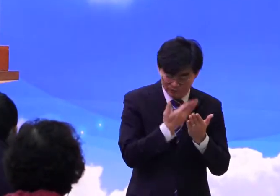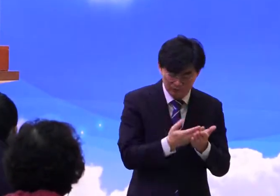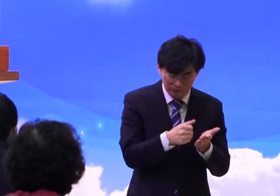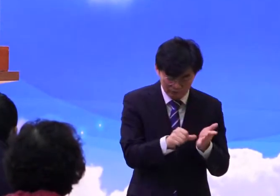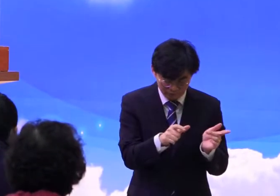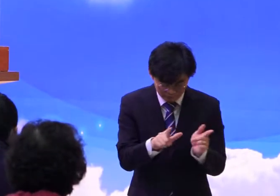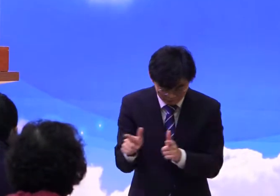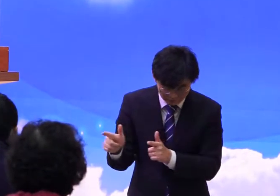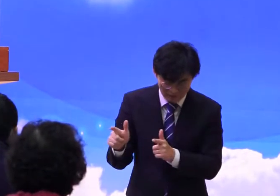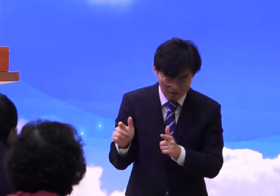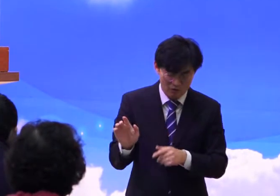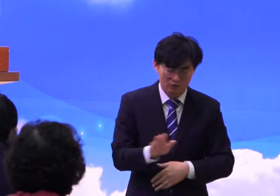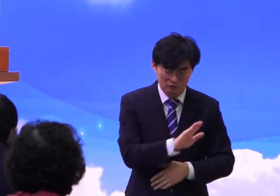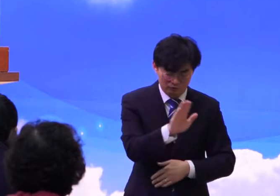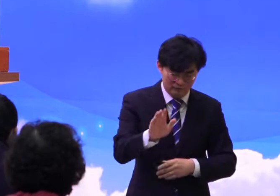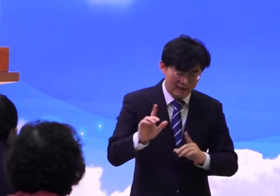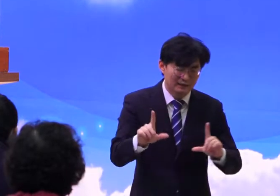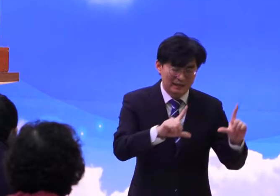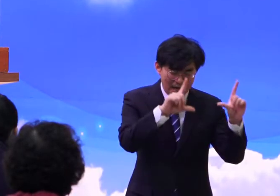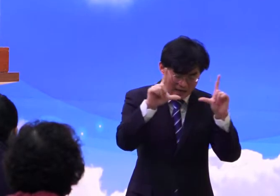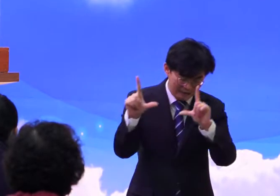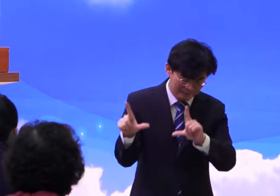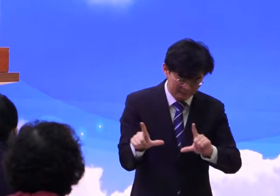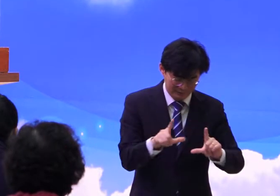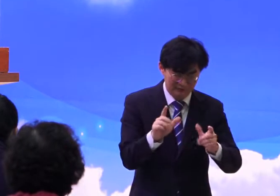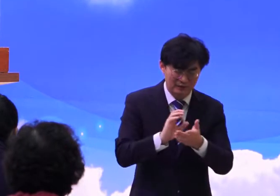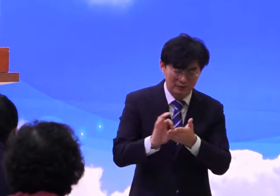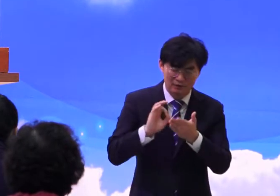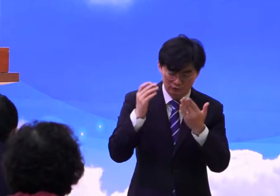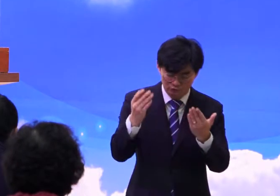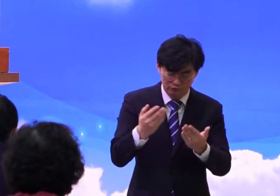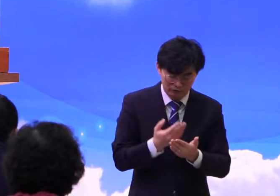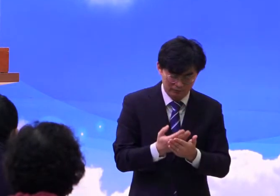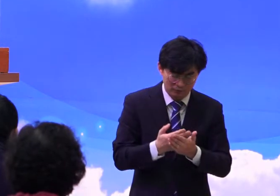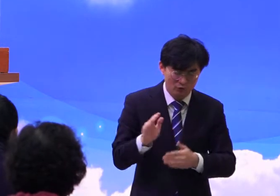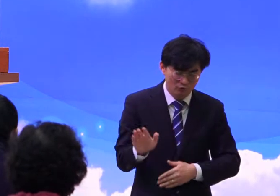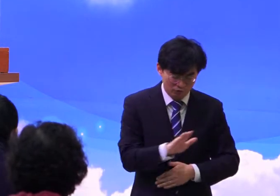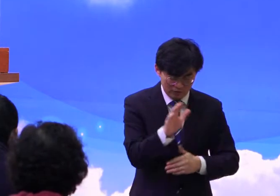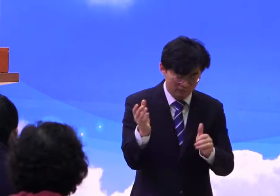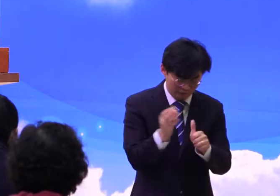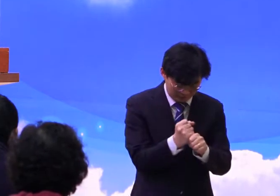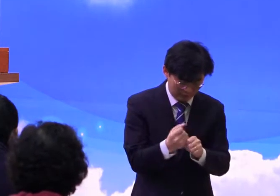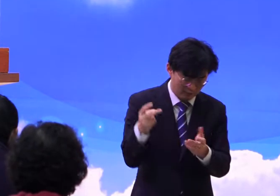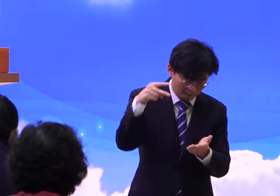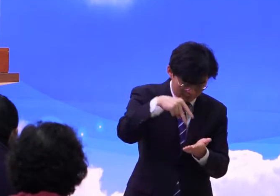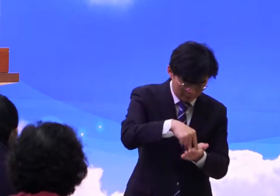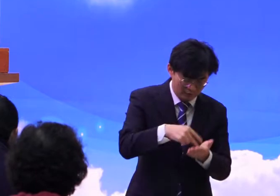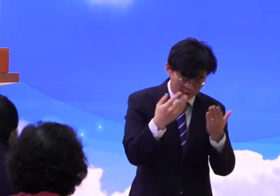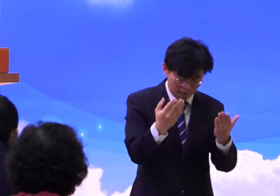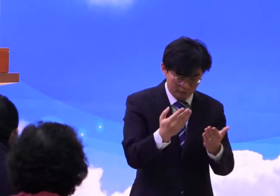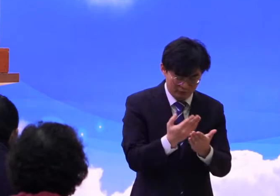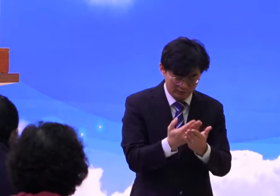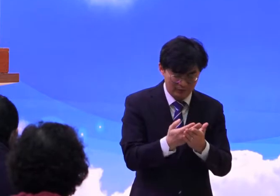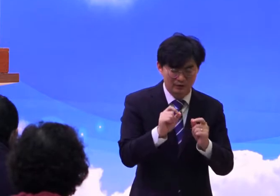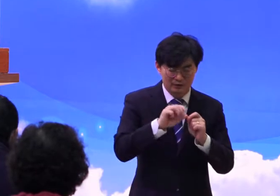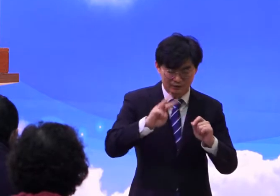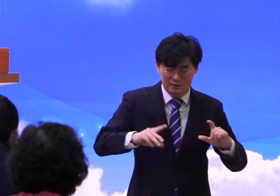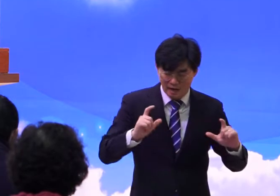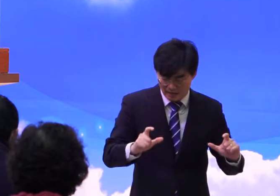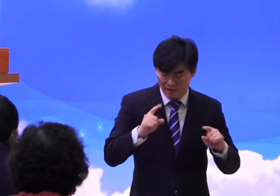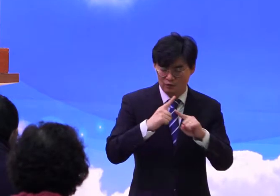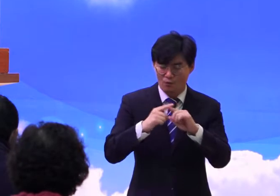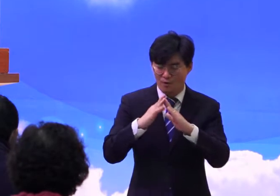우리의 삶을 사용하여 주셔서 우리 가정 가운데 복음의 역사를 일으켜 주시고 우리 영천 안에, 우리 교회 안에, 한국